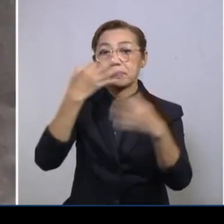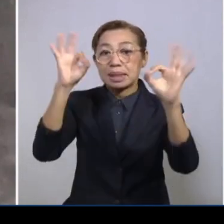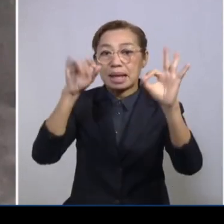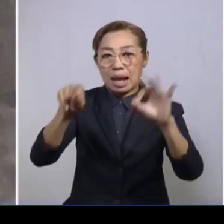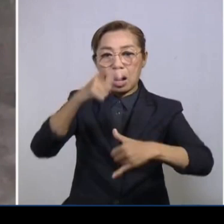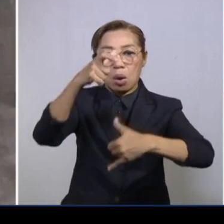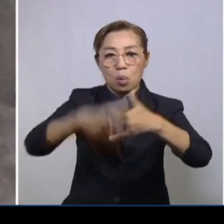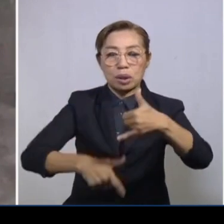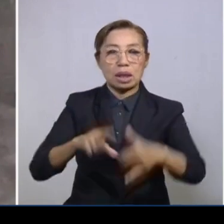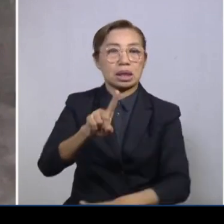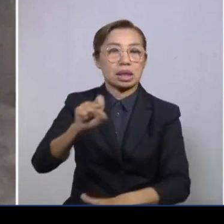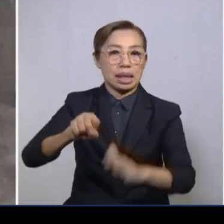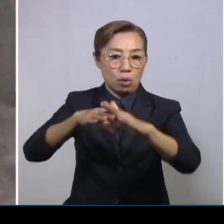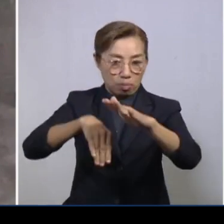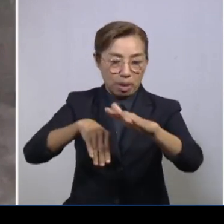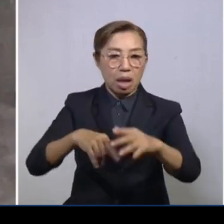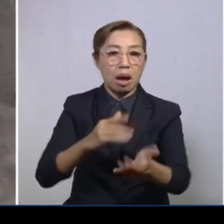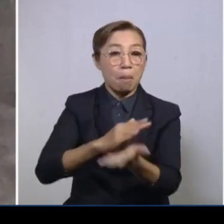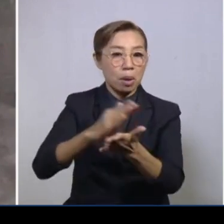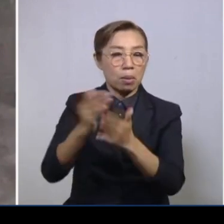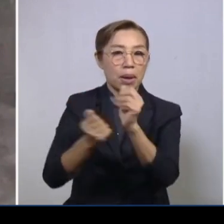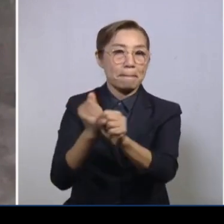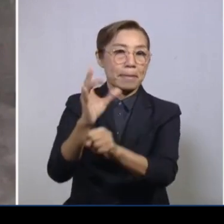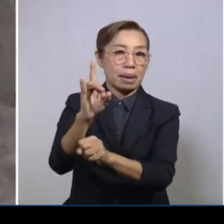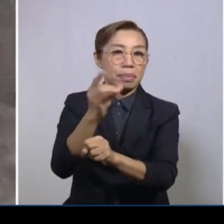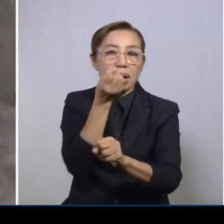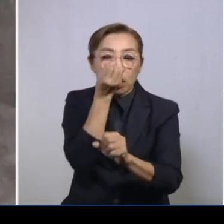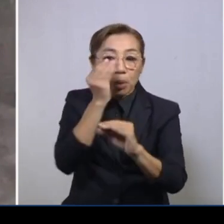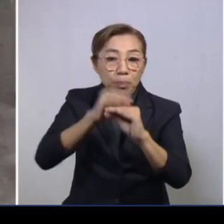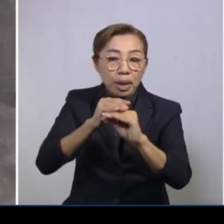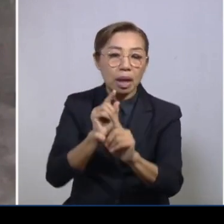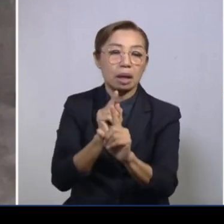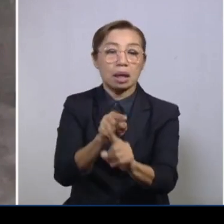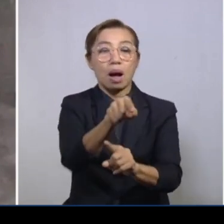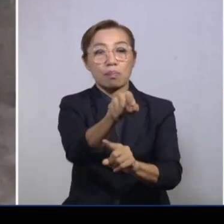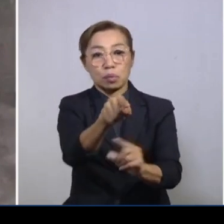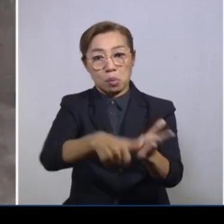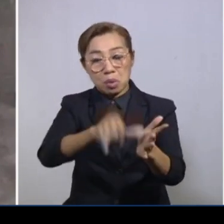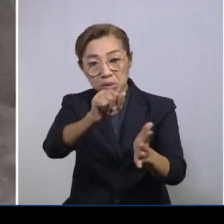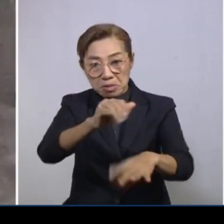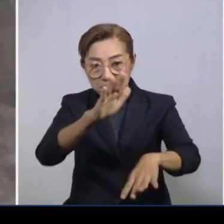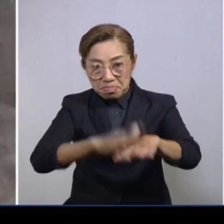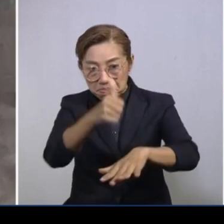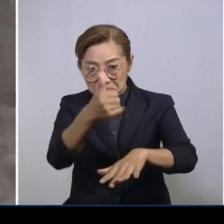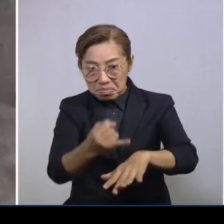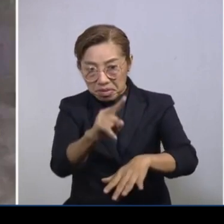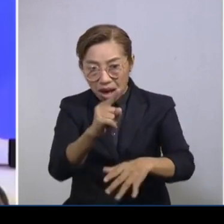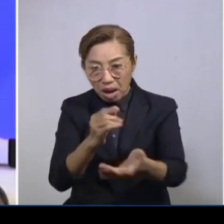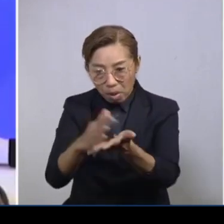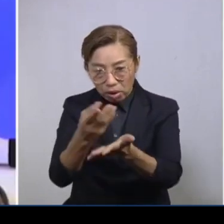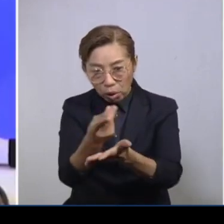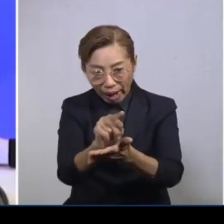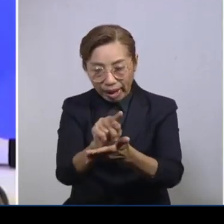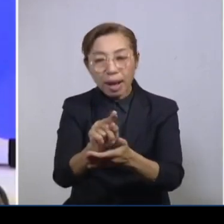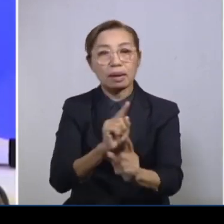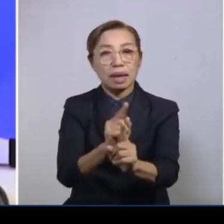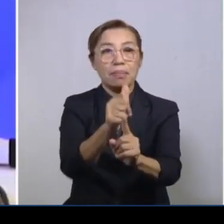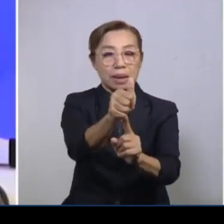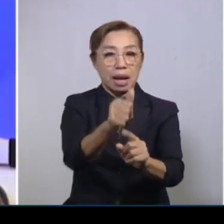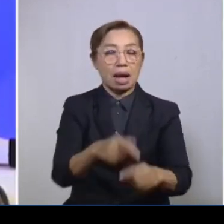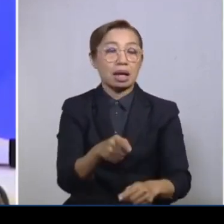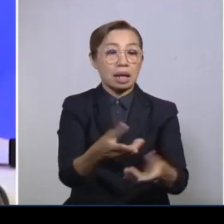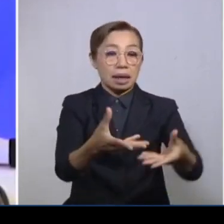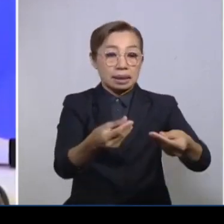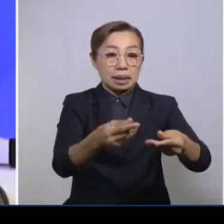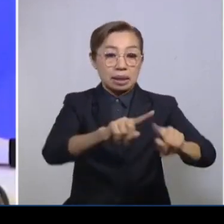บาทต่อรายในระยะเวลา8ปีดอกเบี้ยเป็นไปตามความสามารถของลูกหนี้แต่ละคนและธ.ก.ส.รับฝากที่ดินโดยมีวงเงิน